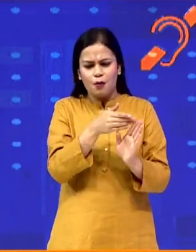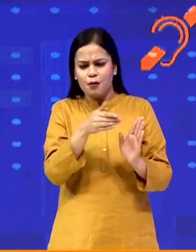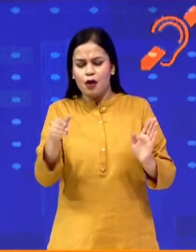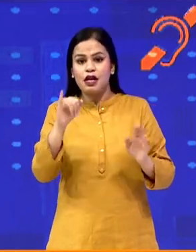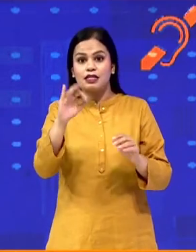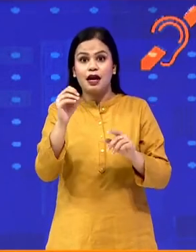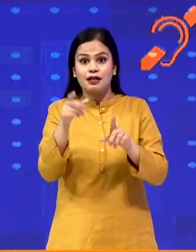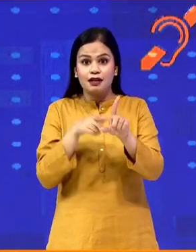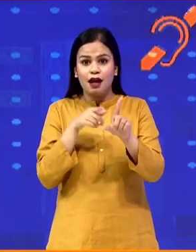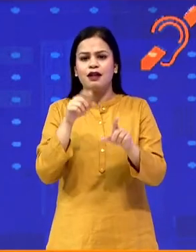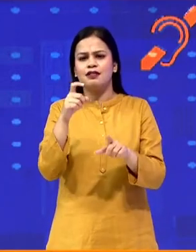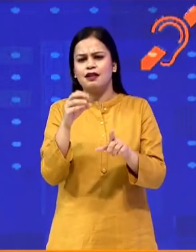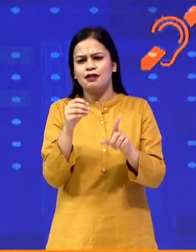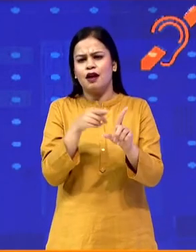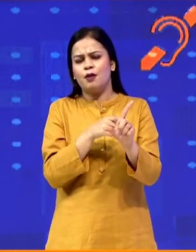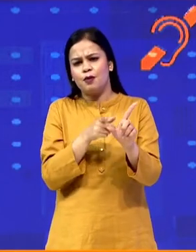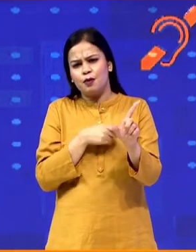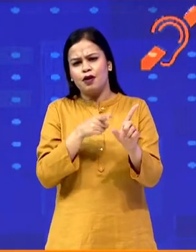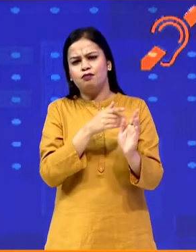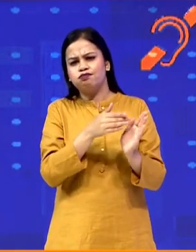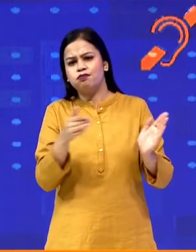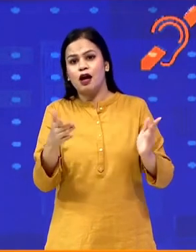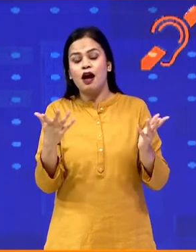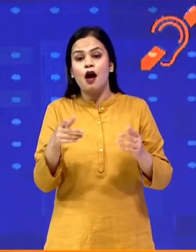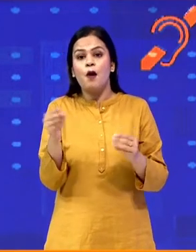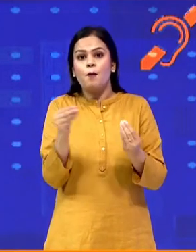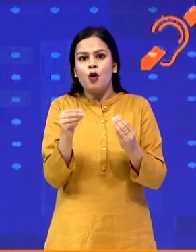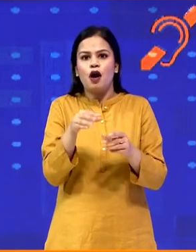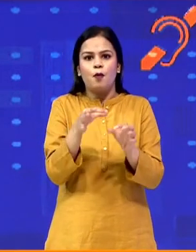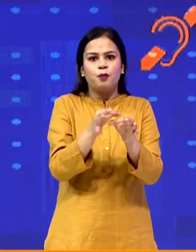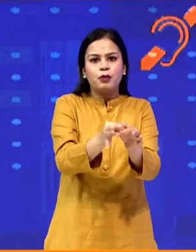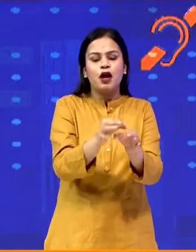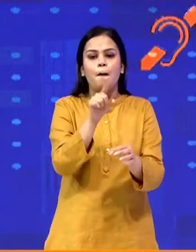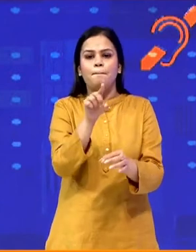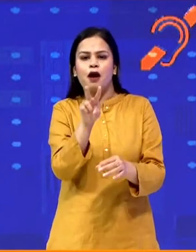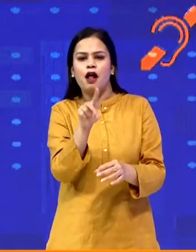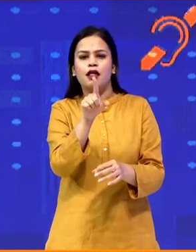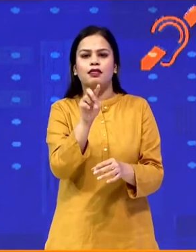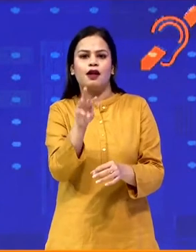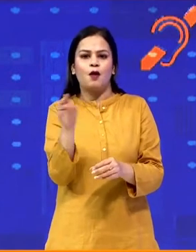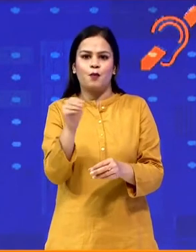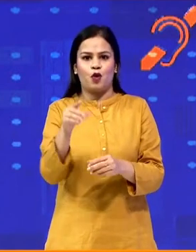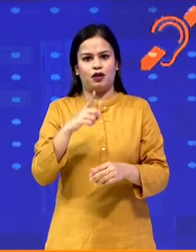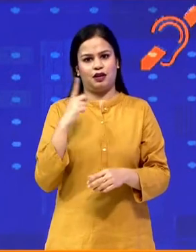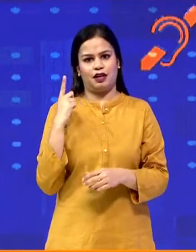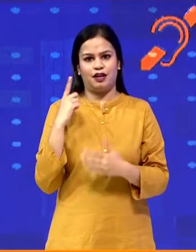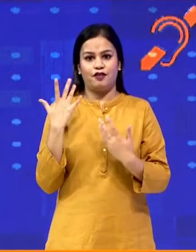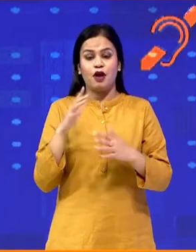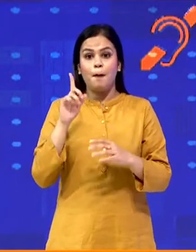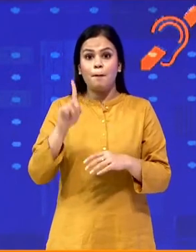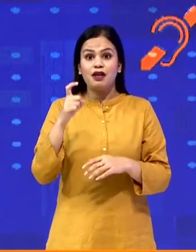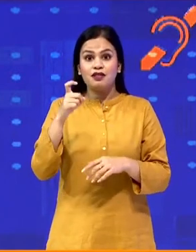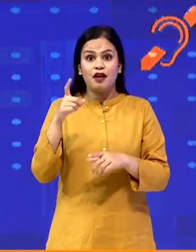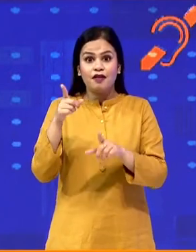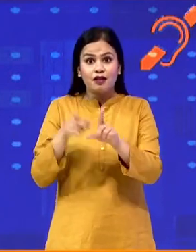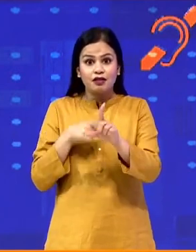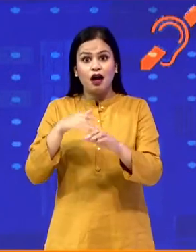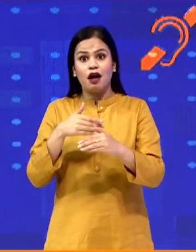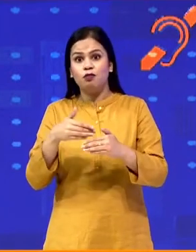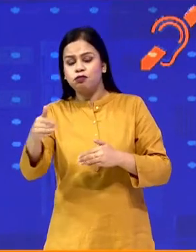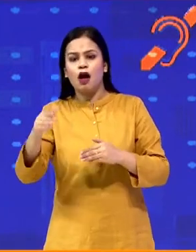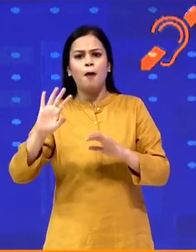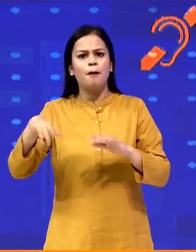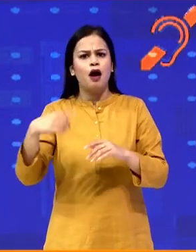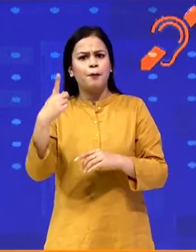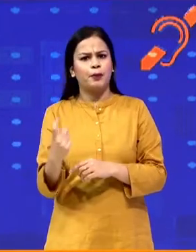12 या 13 माइनॉरिटी के अध्यक्ष रहे राष्ट्रीय कांग्रेस के लिए 75 साल में एक भी नहीं रहा